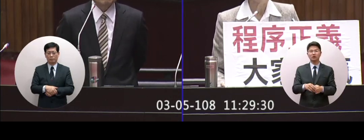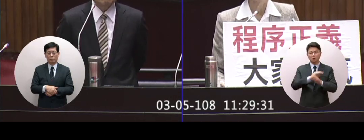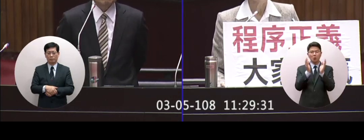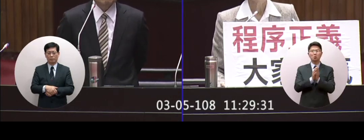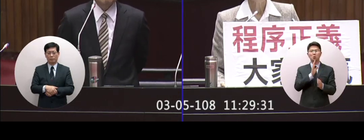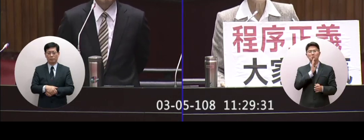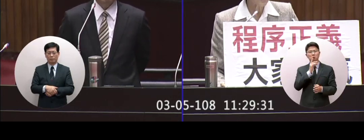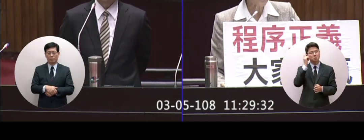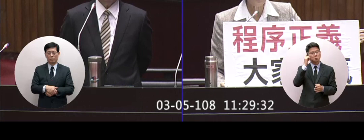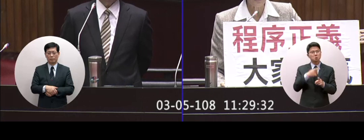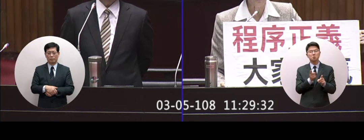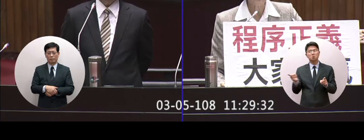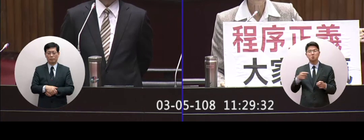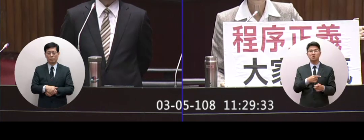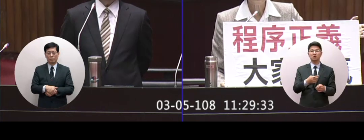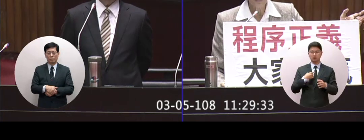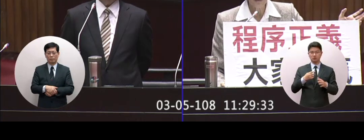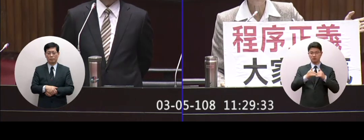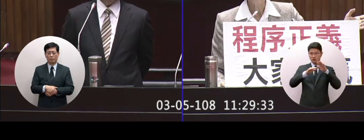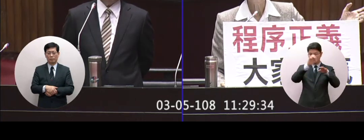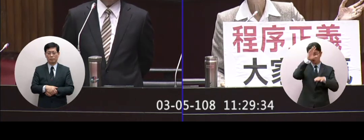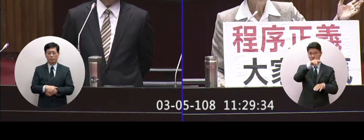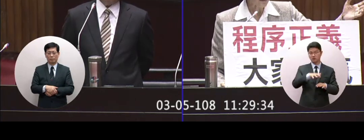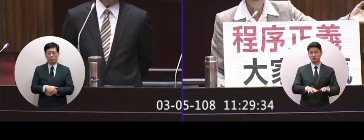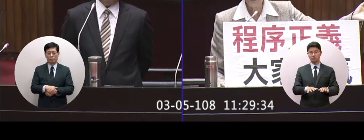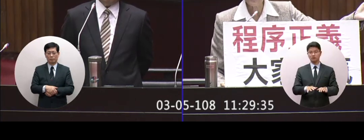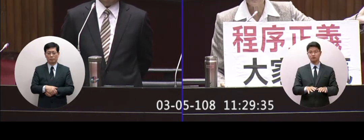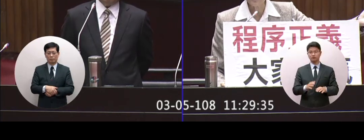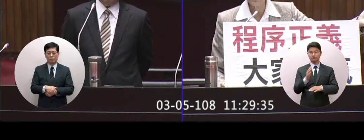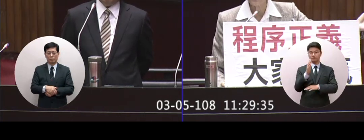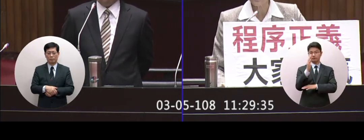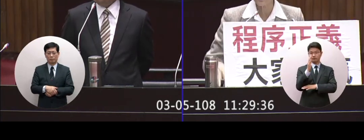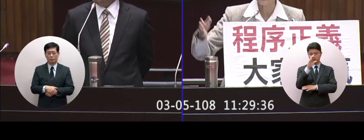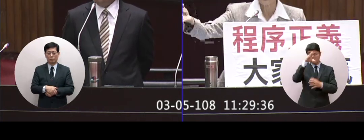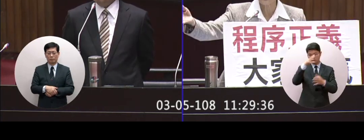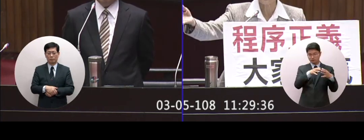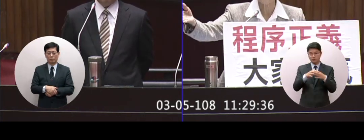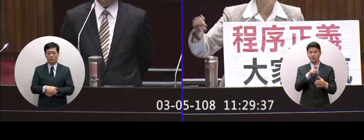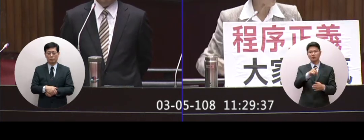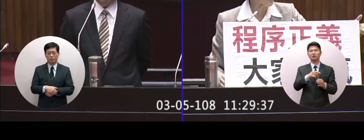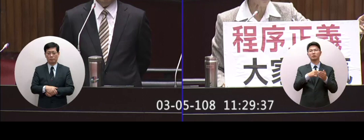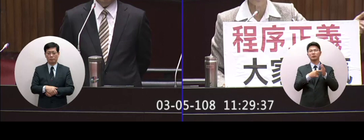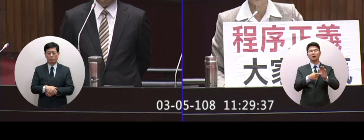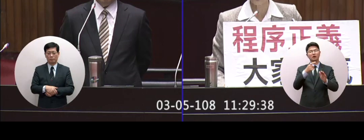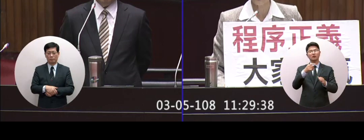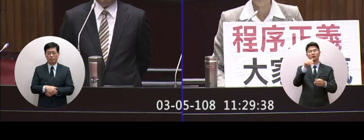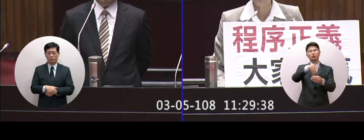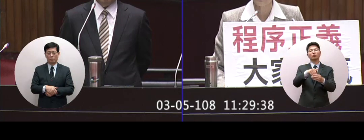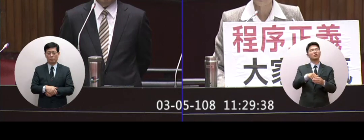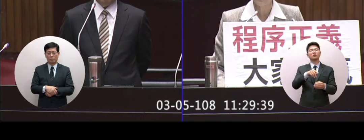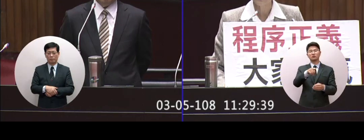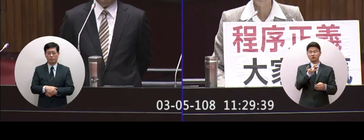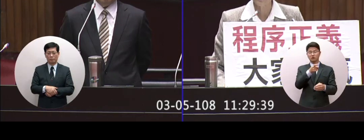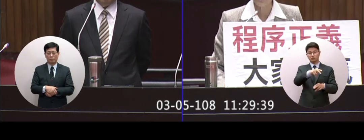球，民进党今天连让党团表现得很清楚，院长你坐在那里表决的结果你看